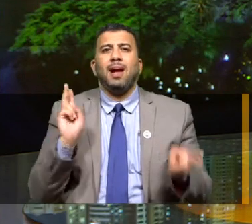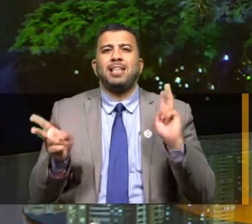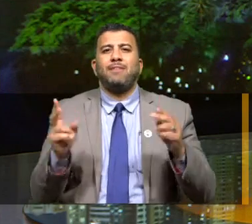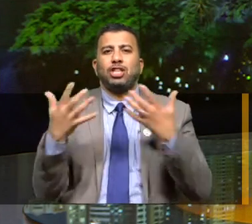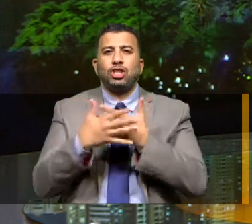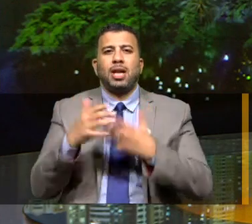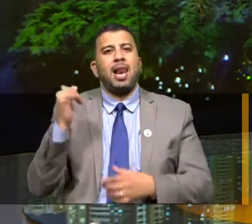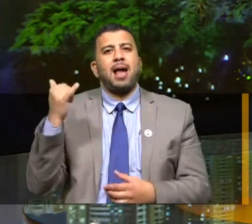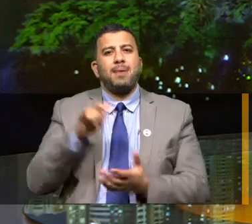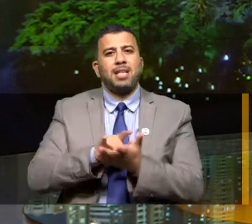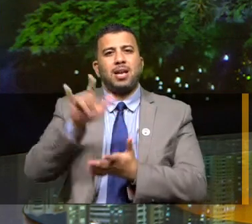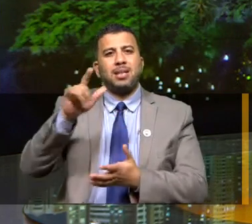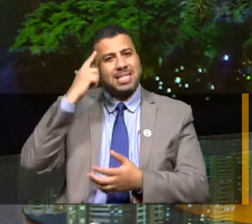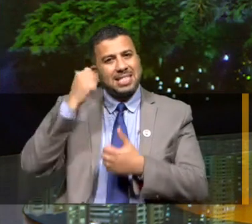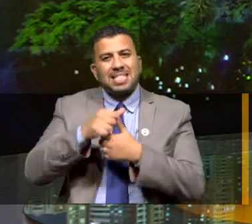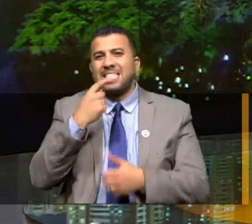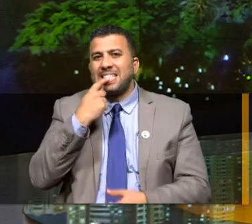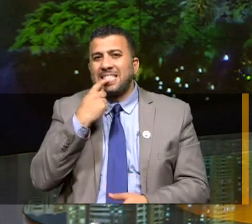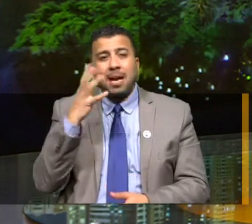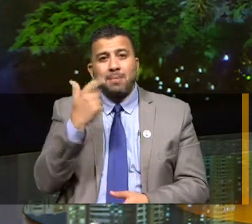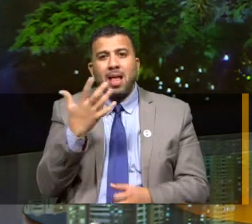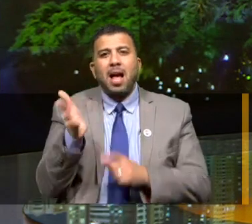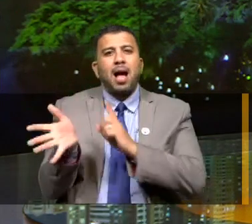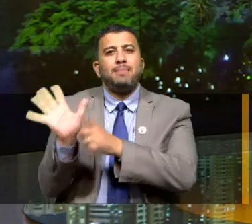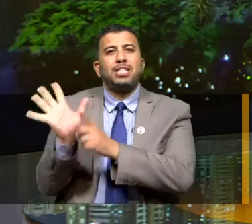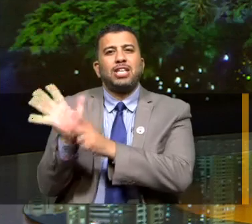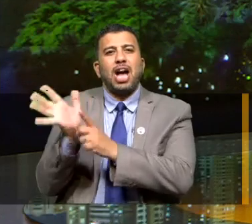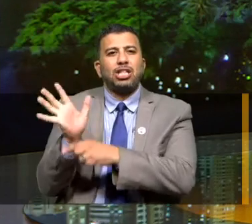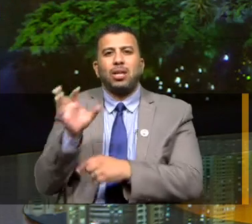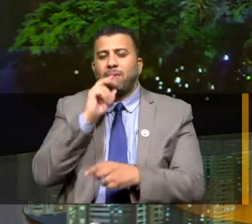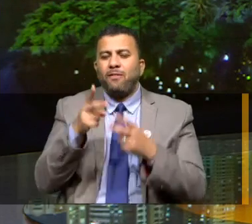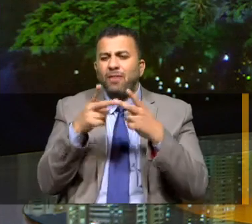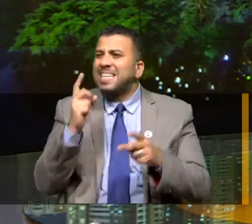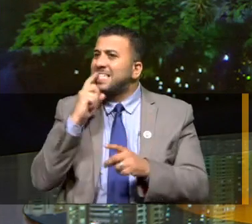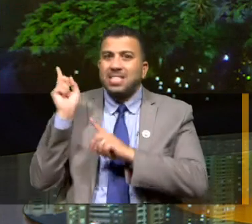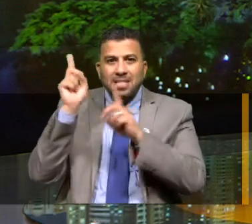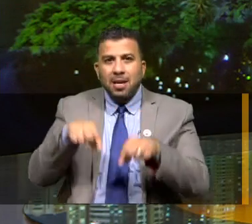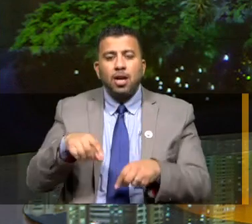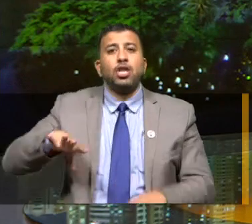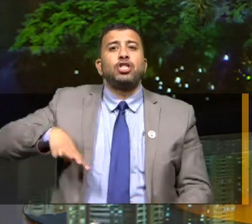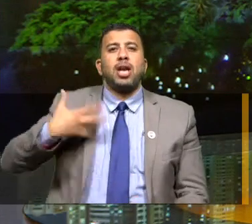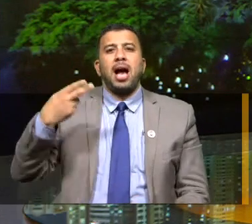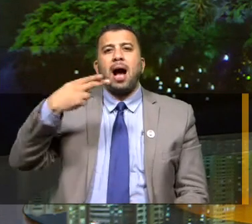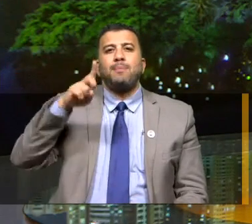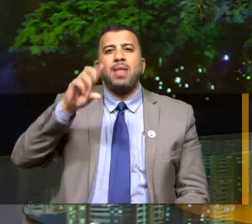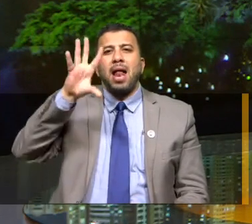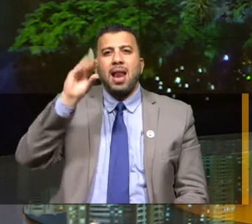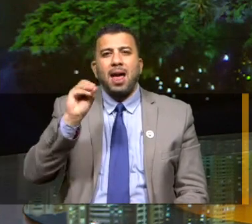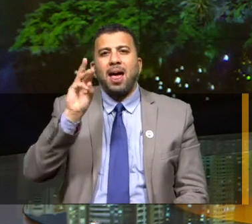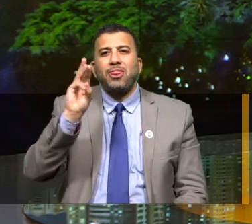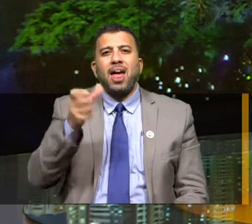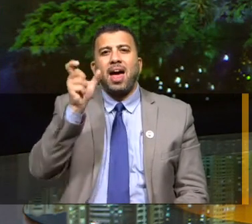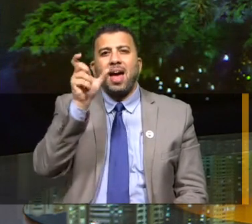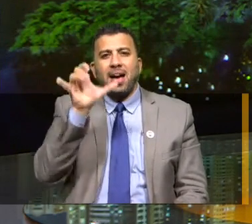احتفلت شركة العربية للطيران بالذكرى السنوية 15 لتأسيسها بحضور كل من الشيخ عبد الله بن محمد آل ثاني